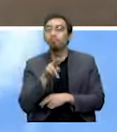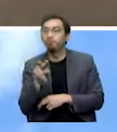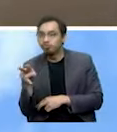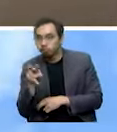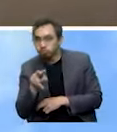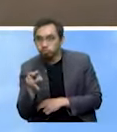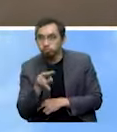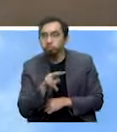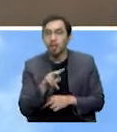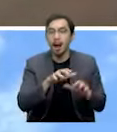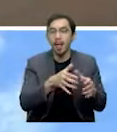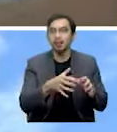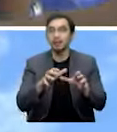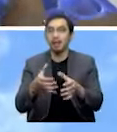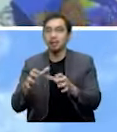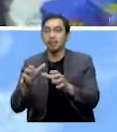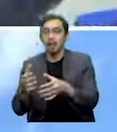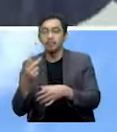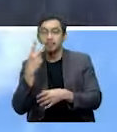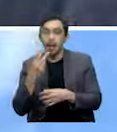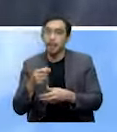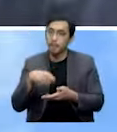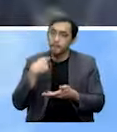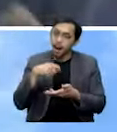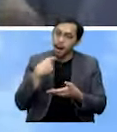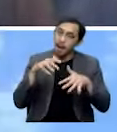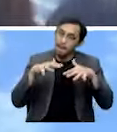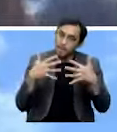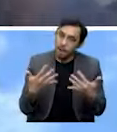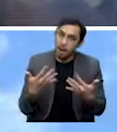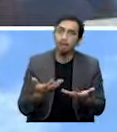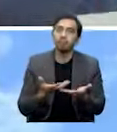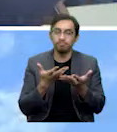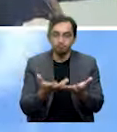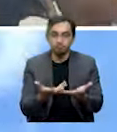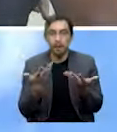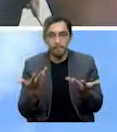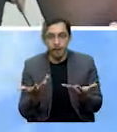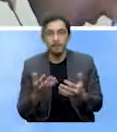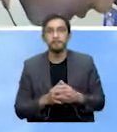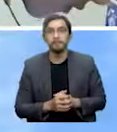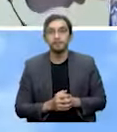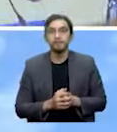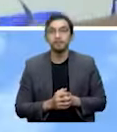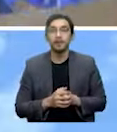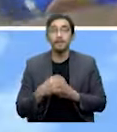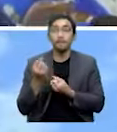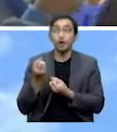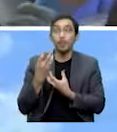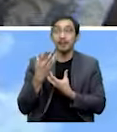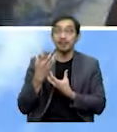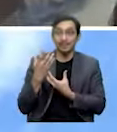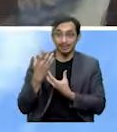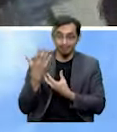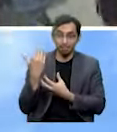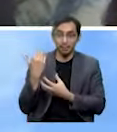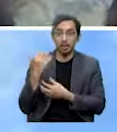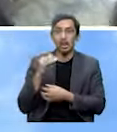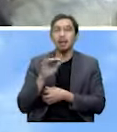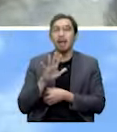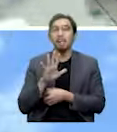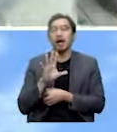kelas mengecek makanan apa saja yang diberikan kepada siswa dan juga siswi, di mana berdasarkan informasi yang kami dapatkan ada sekitar 500